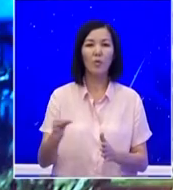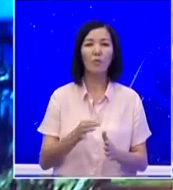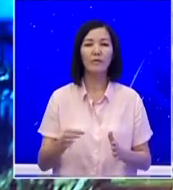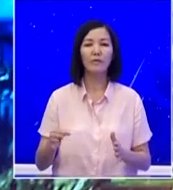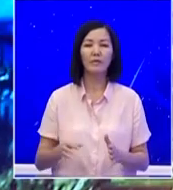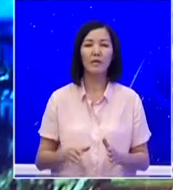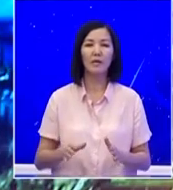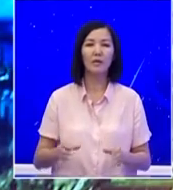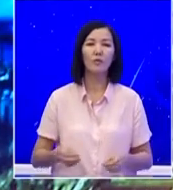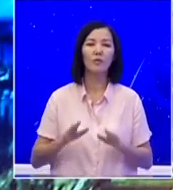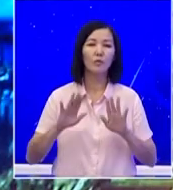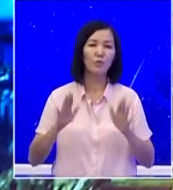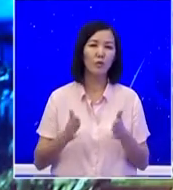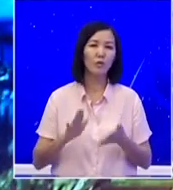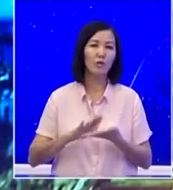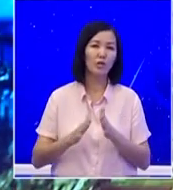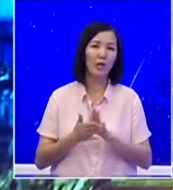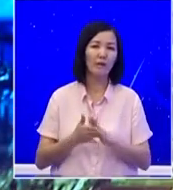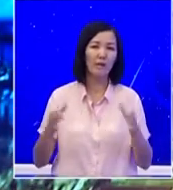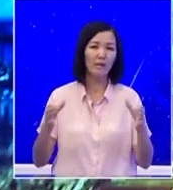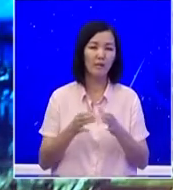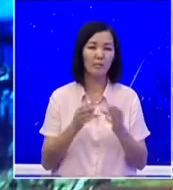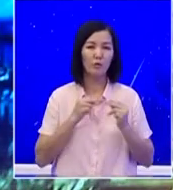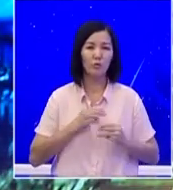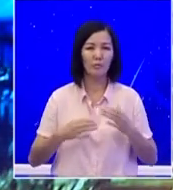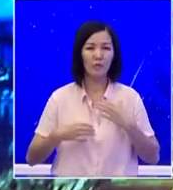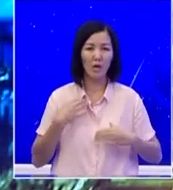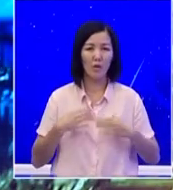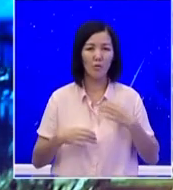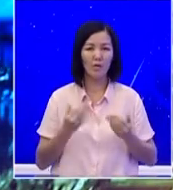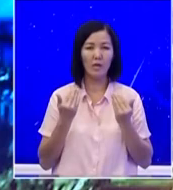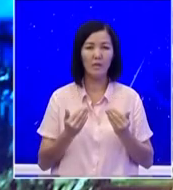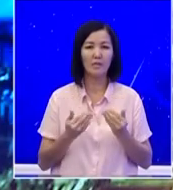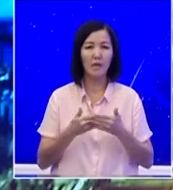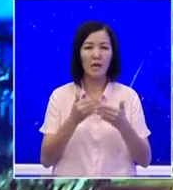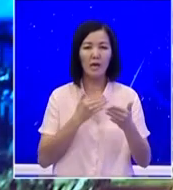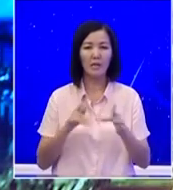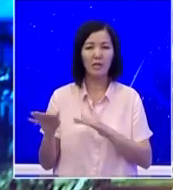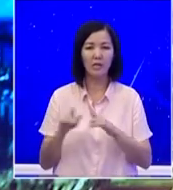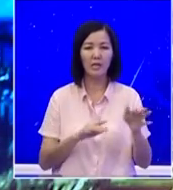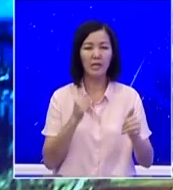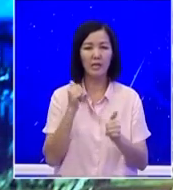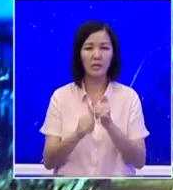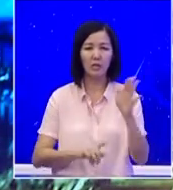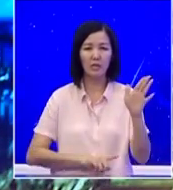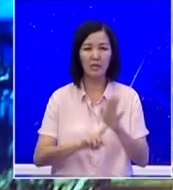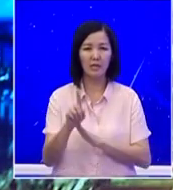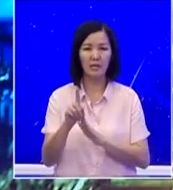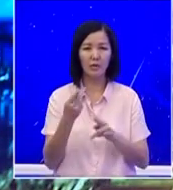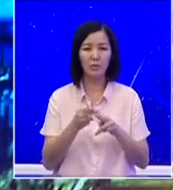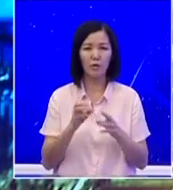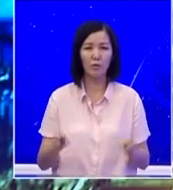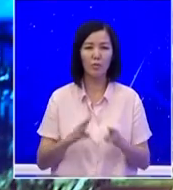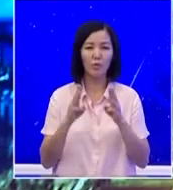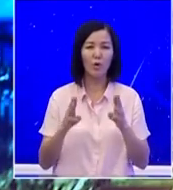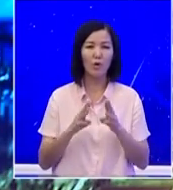Облыстық төтенше жағдайлар департаментінің жұмысы ауырды. Қызметкерлер облыс аумағында профилактикалық шараларды жиілетті. Себебі өрт